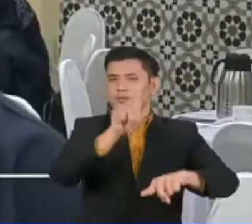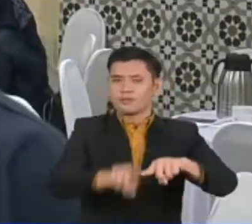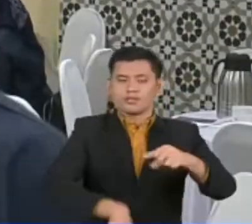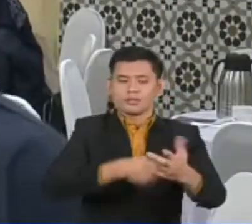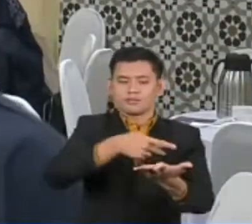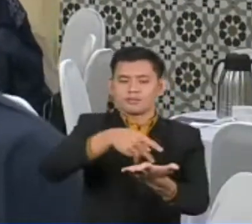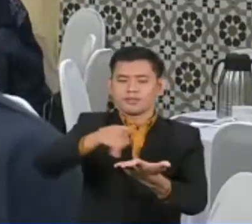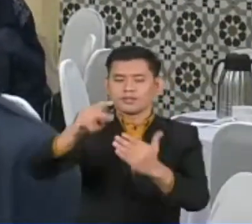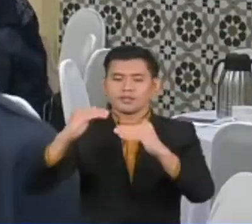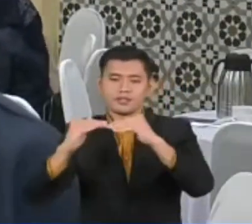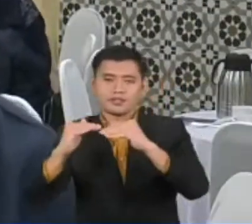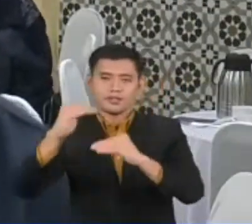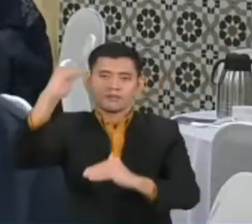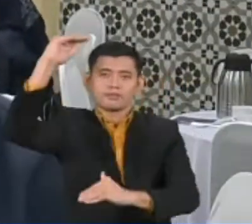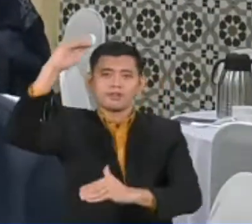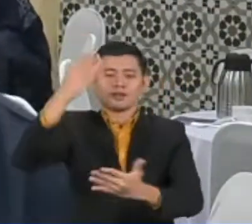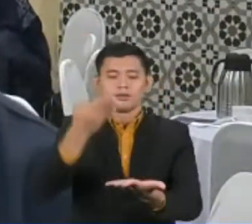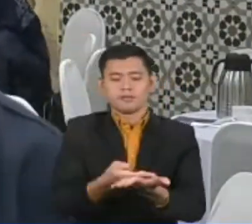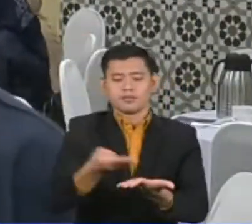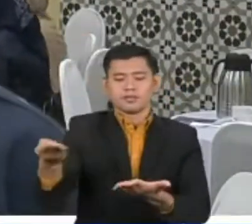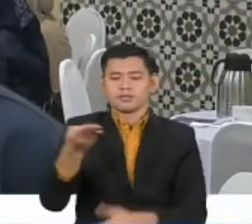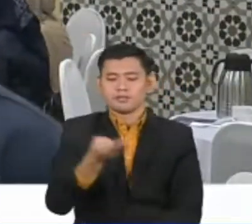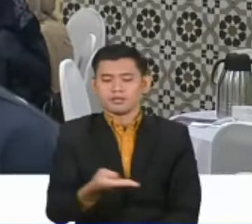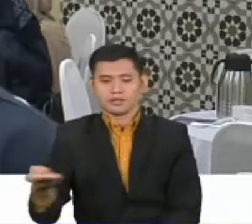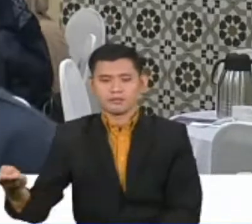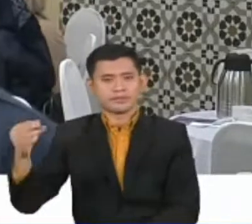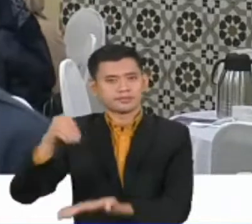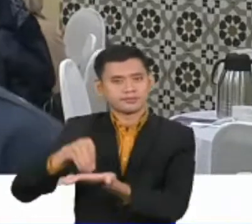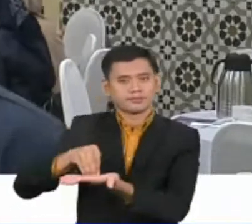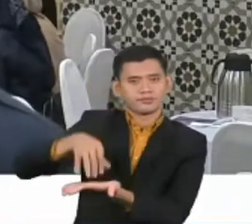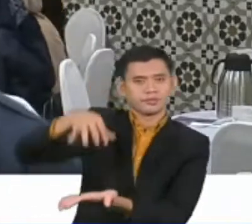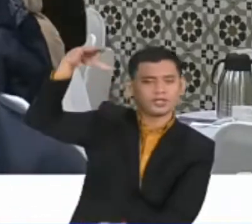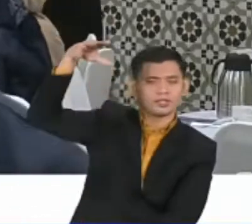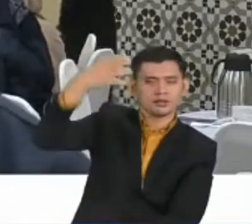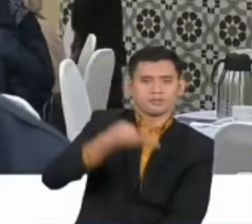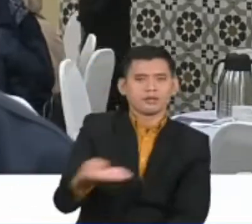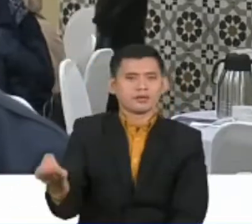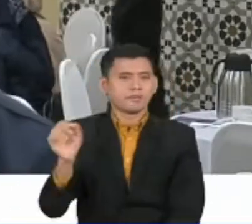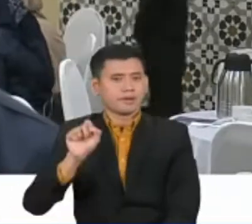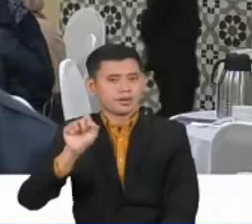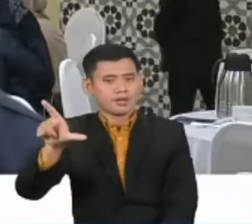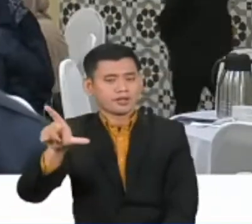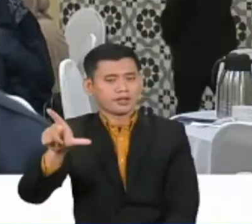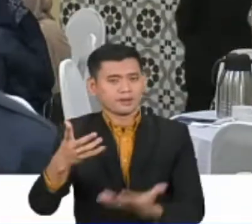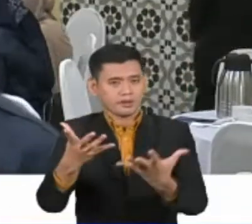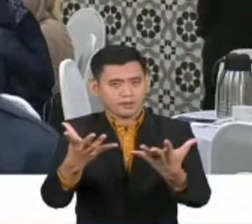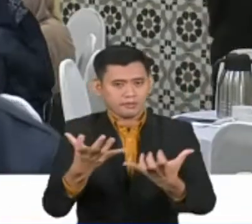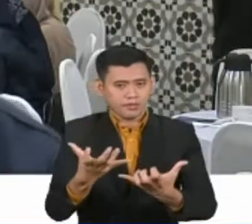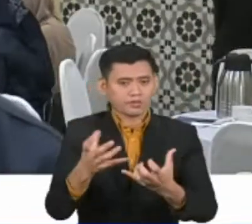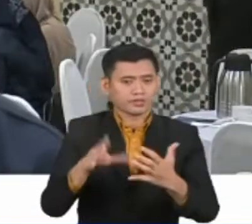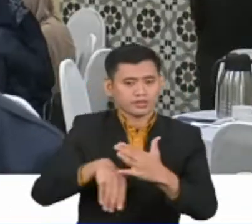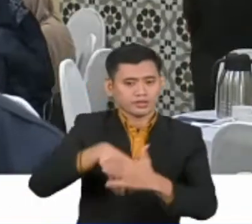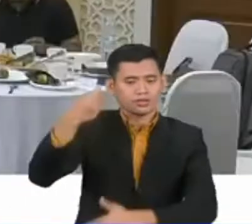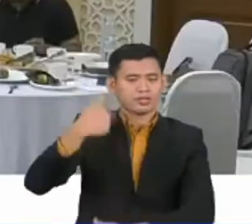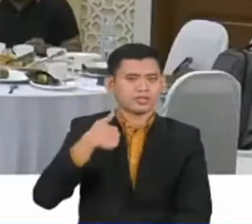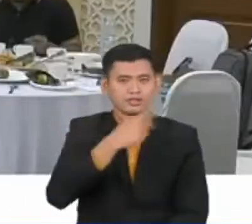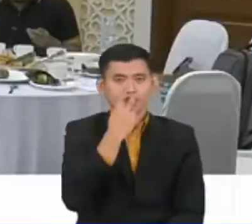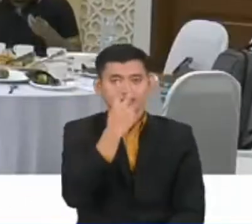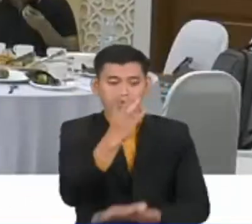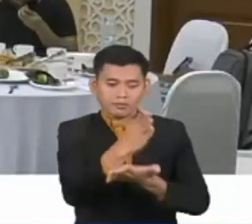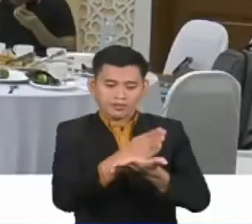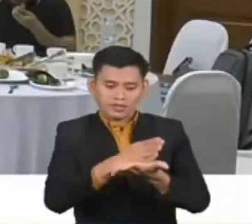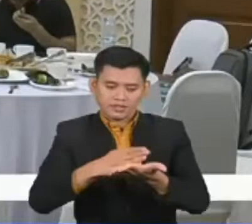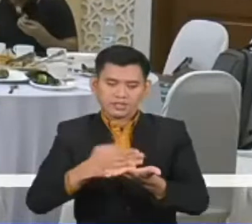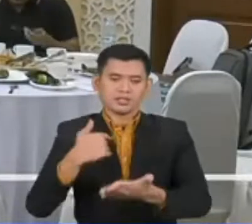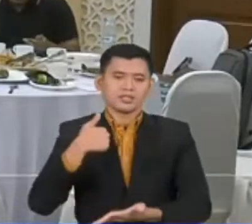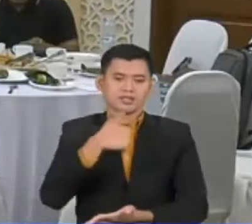lebih macam kita nak beli barang mewah ke. Pergi nak jalan-jalan macam mana pun kita kena tengok bajet kita. Kalau dulu kita